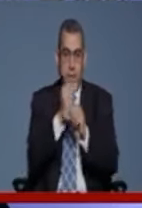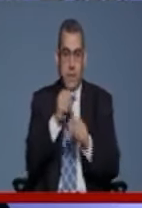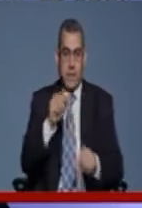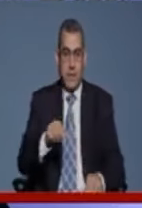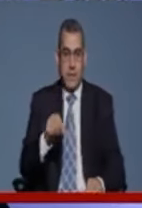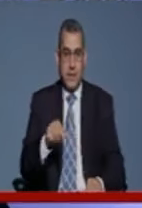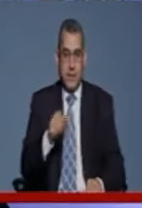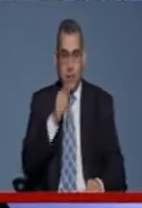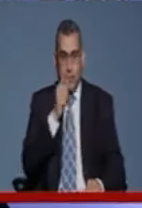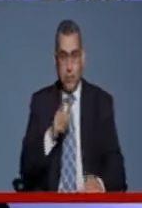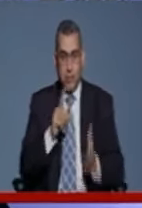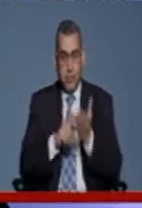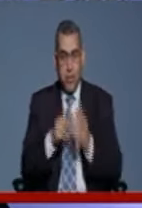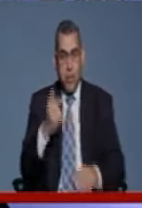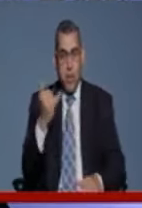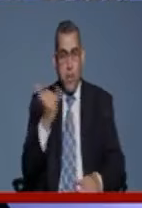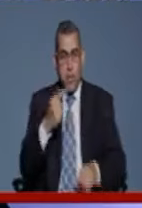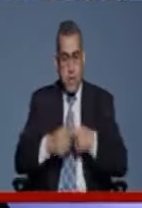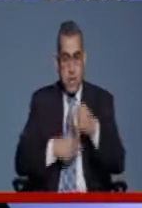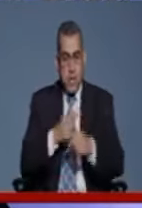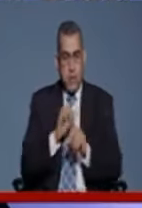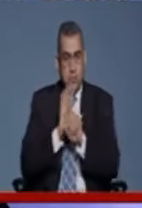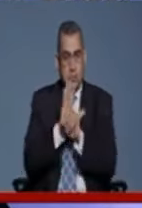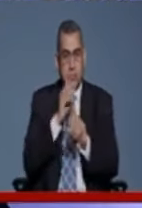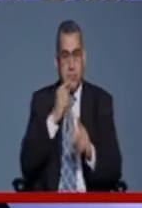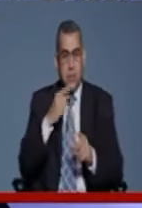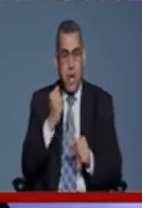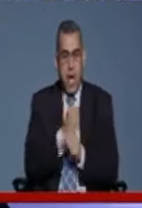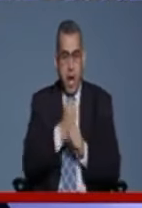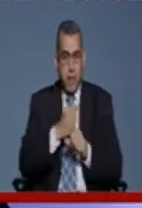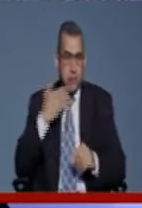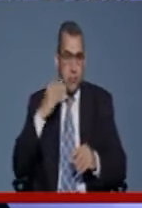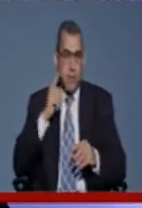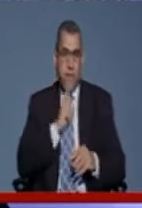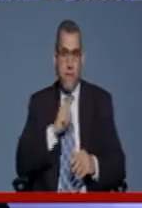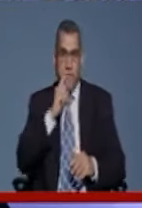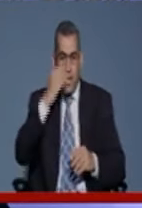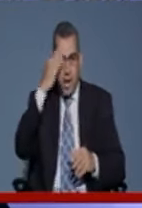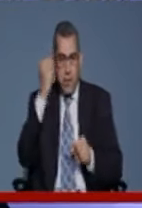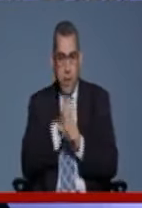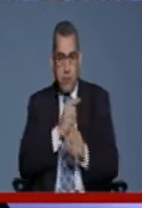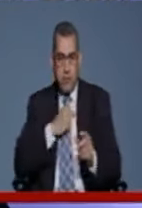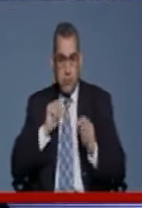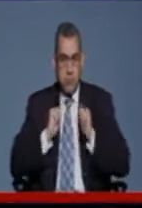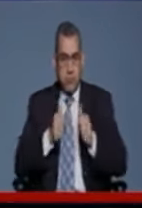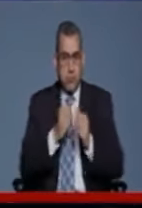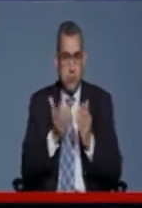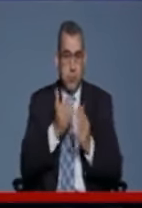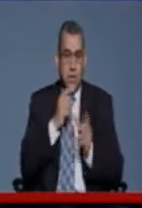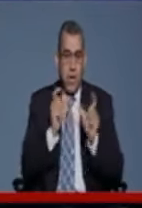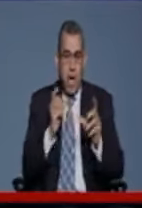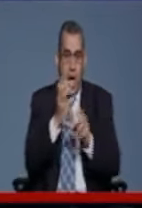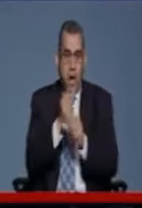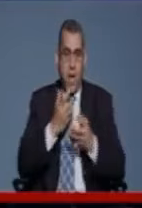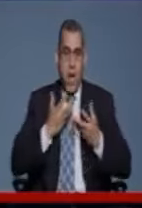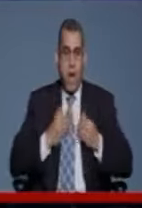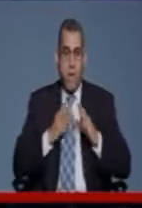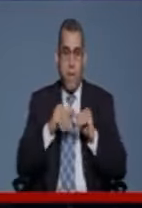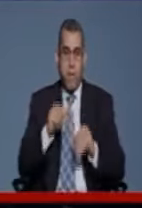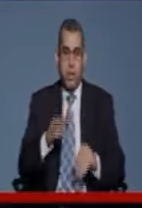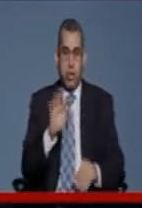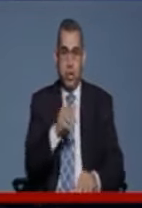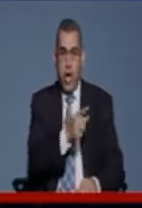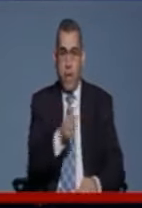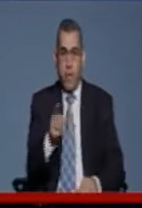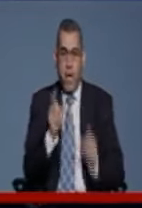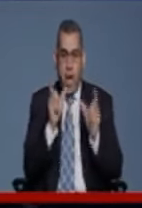مدركين أهمية استمرار اليقظة والجاهزية لإنجاز مهامهم في حفظ أمن الوطن والمواطنين. حفظ